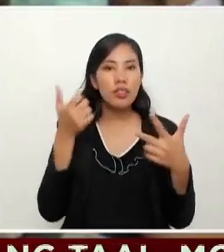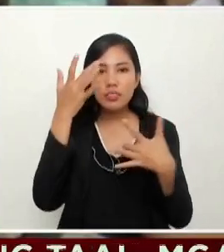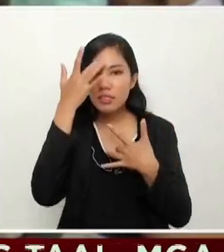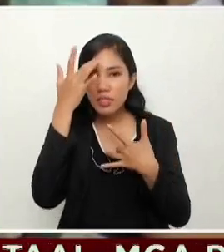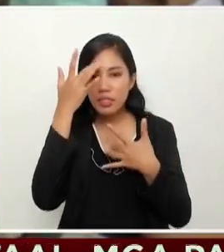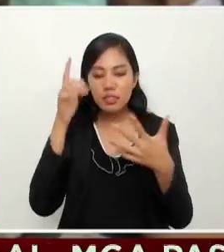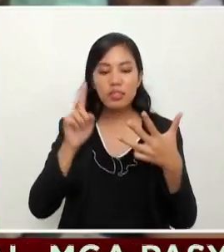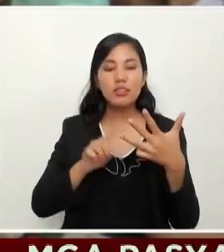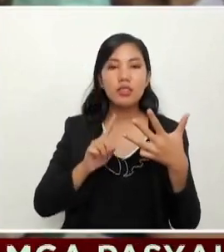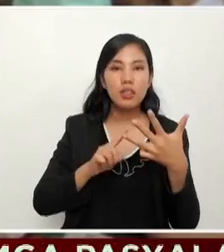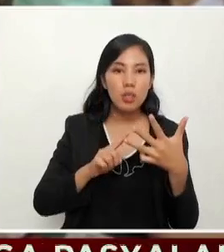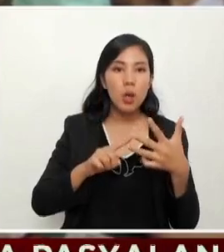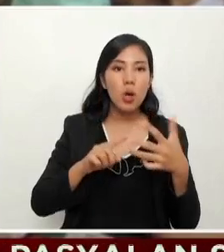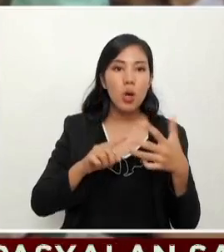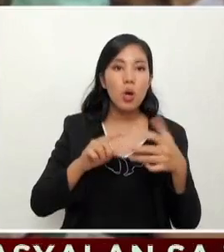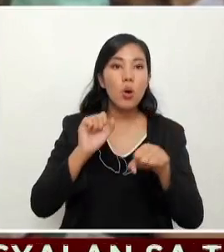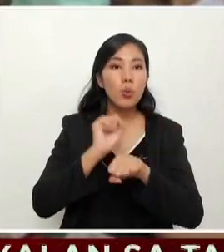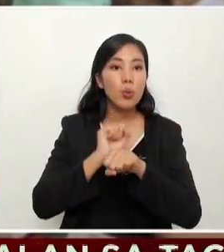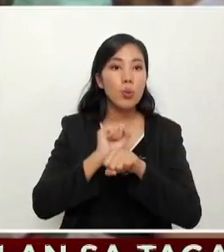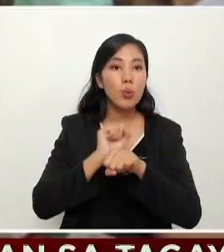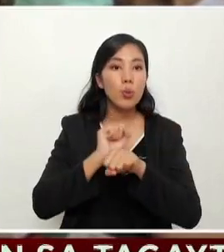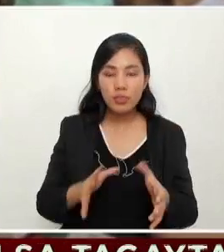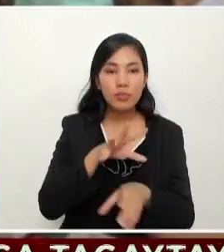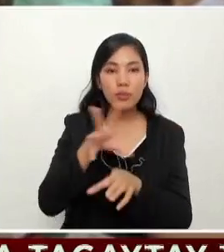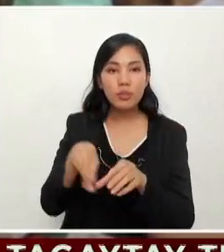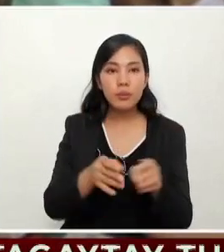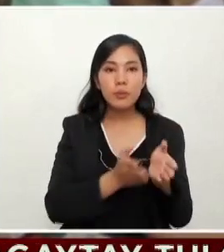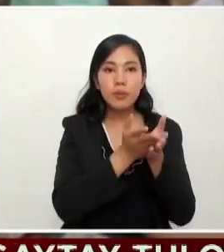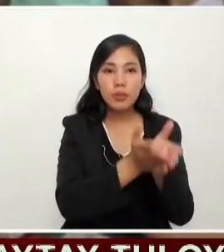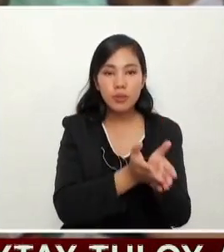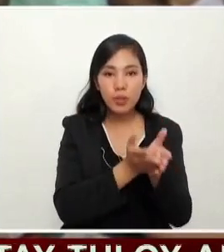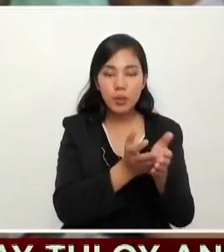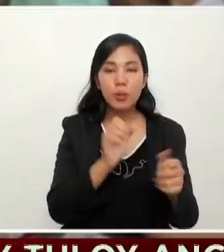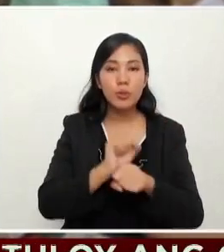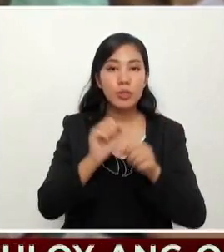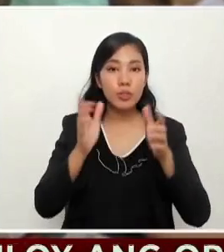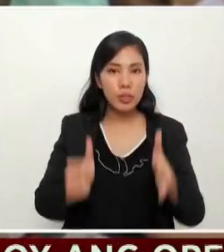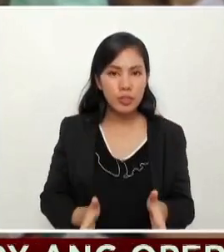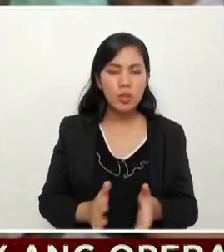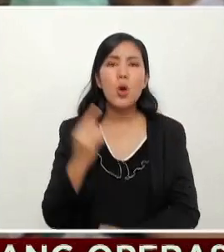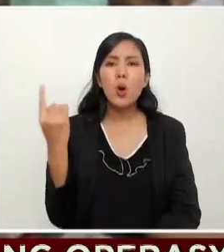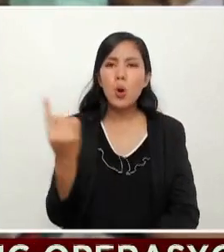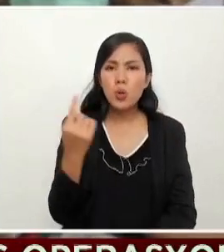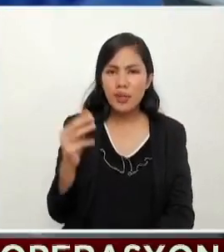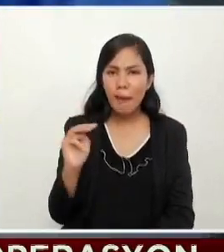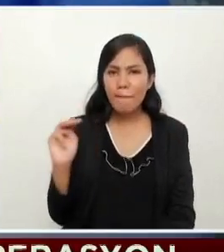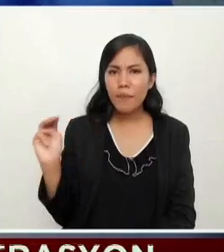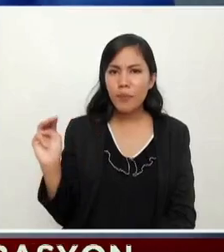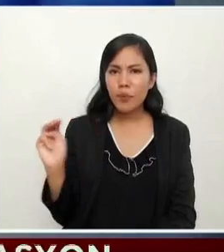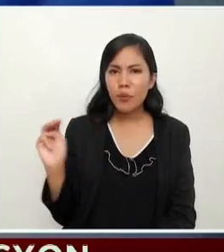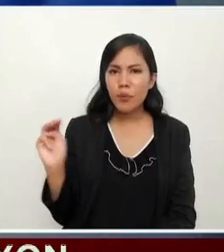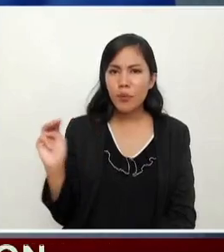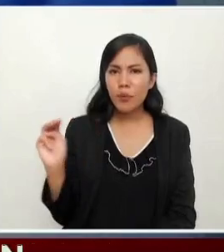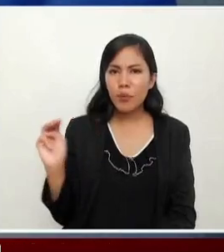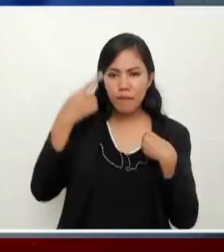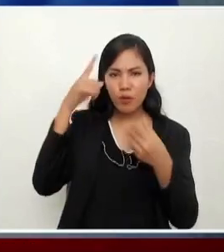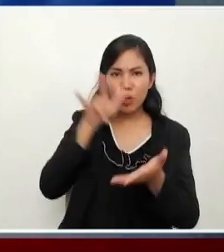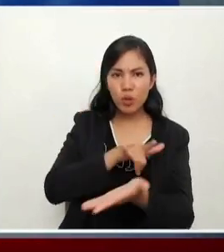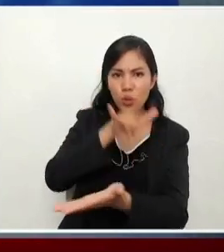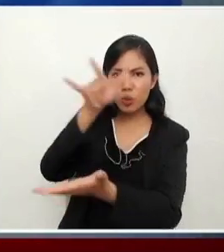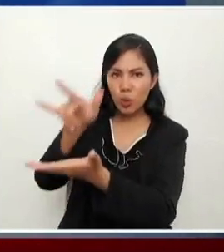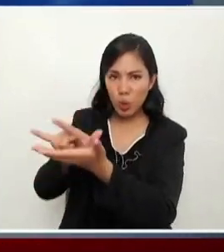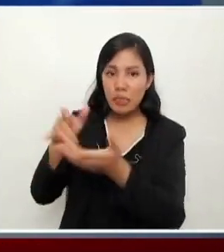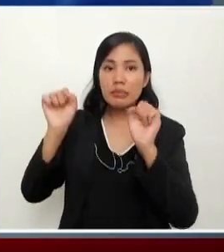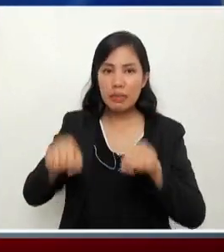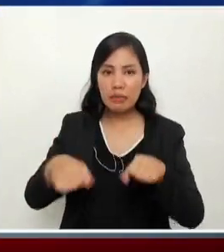mga bansang kanilang pupuntahan para talagang makapasok na makapagtrabaho na ang ating mga OFW. 7,000 doses ng